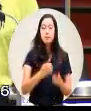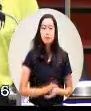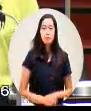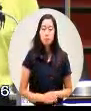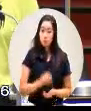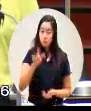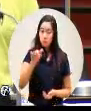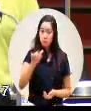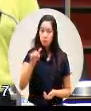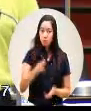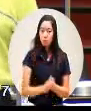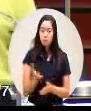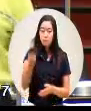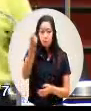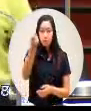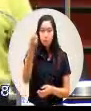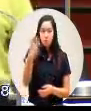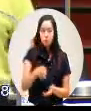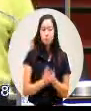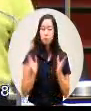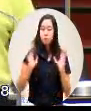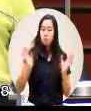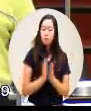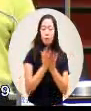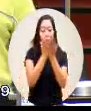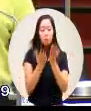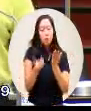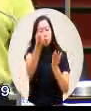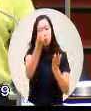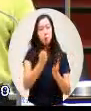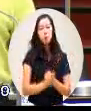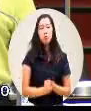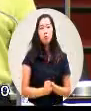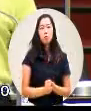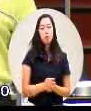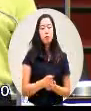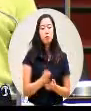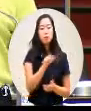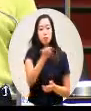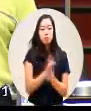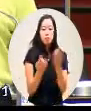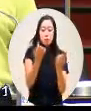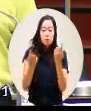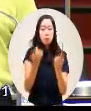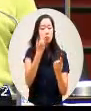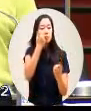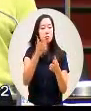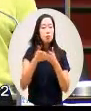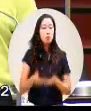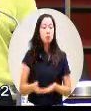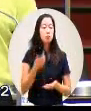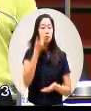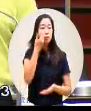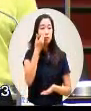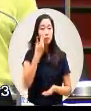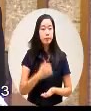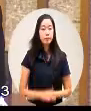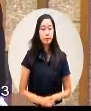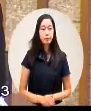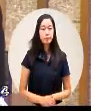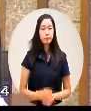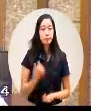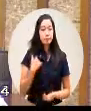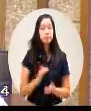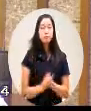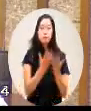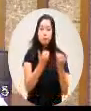老师的管理跟囡仔受教权，上不讲较重要，请问小兵。 我想学生